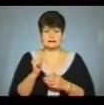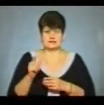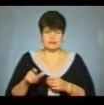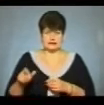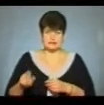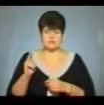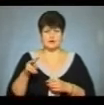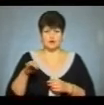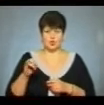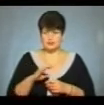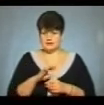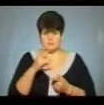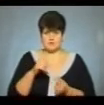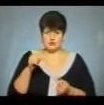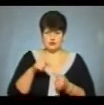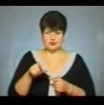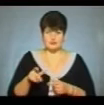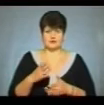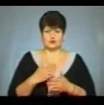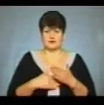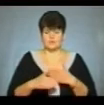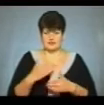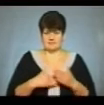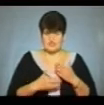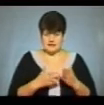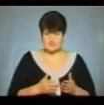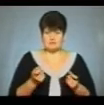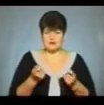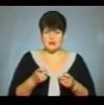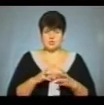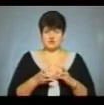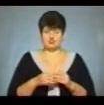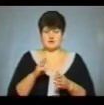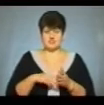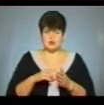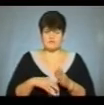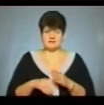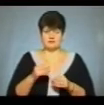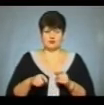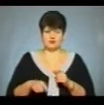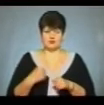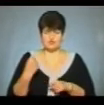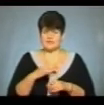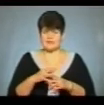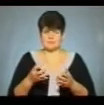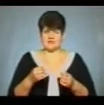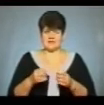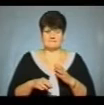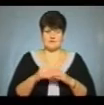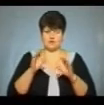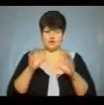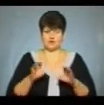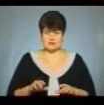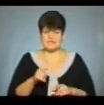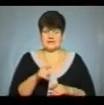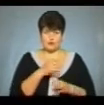виборців, непристосованість дільниць для людей з інвалідністю, мала сума штрафів за виборчі правопорушення та неприйняття виборчого кодексу.